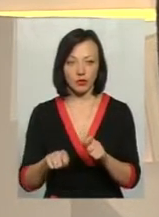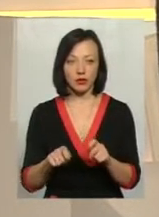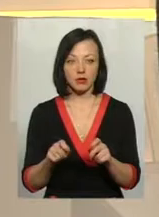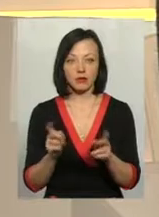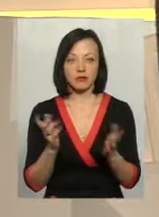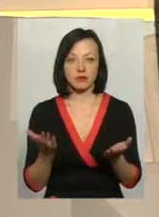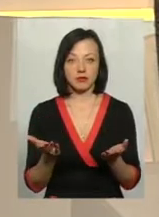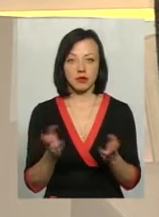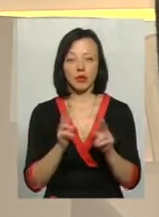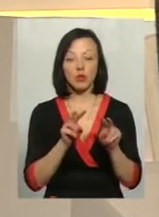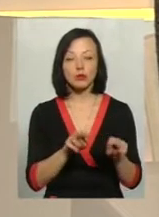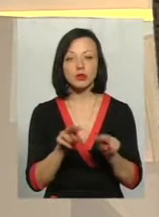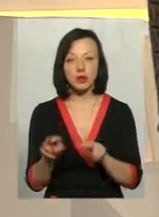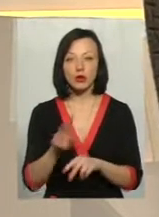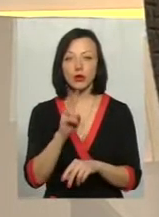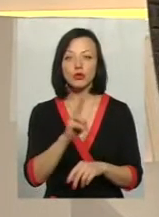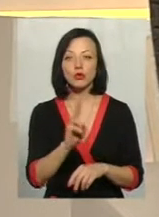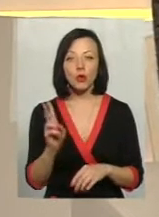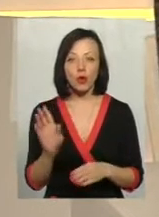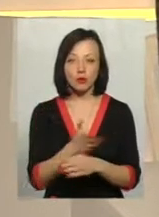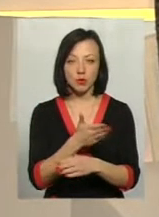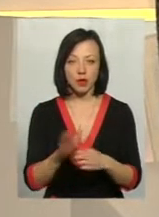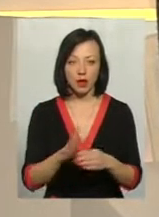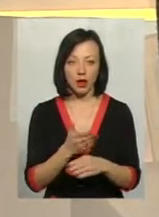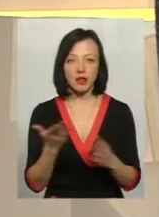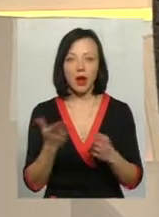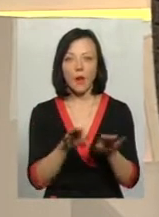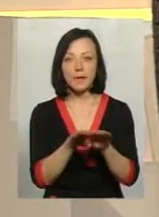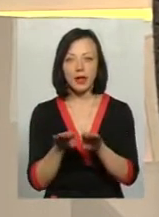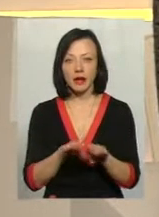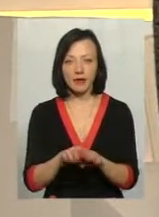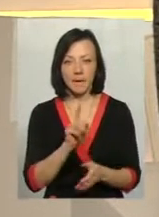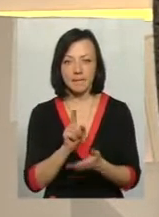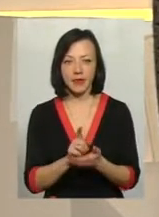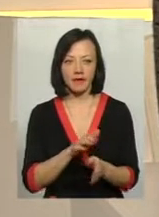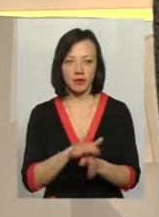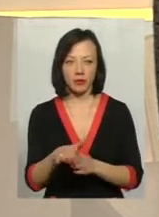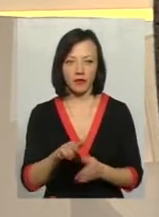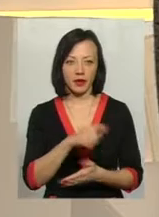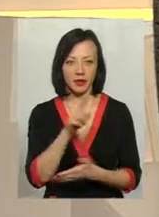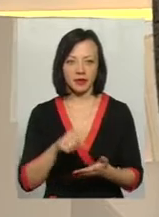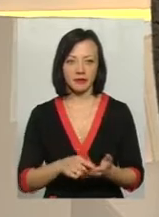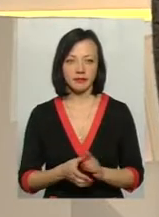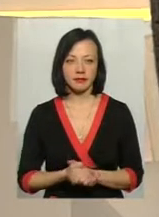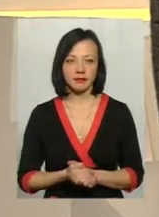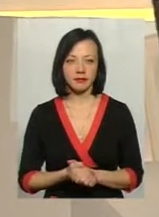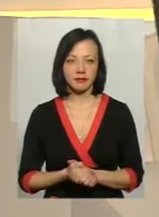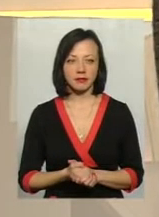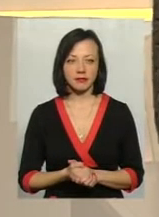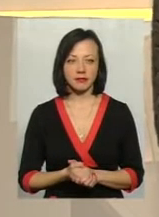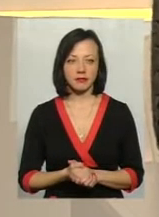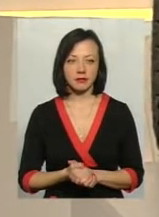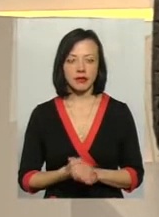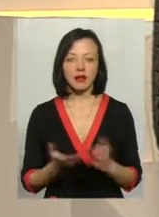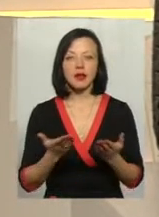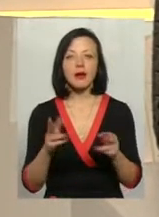має спостерігати? Хто має їх розподіляти? На якому рівні це має відбуватися? За яким